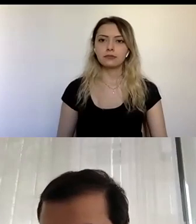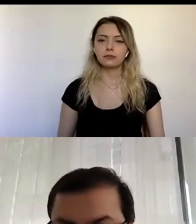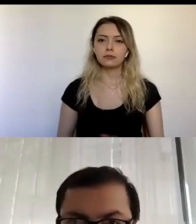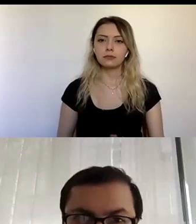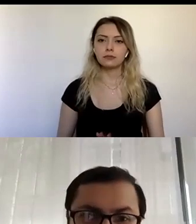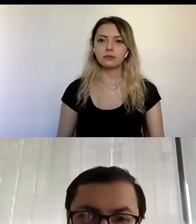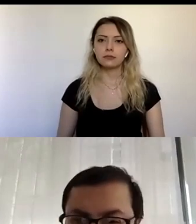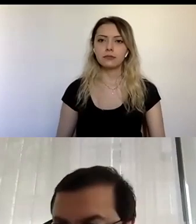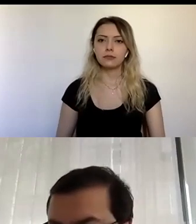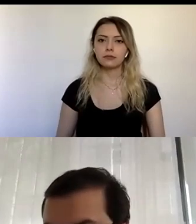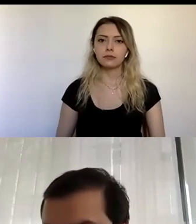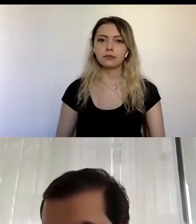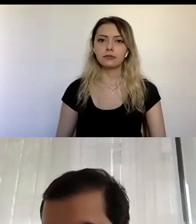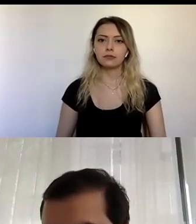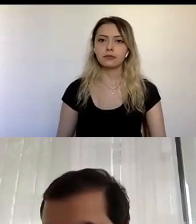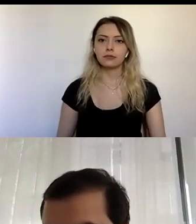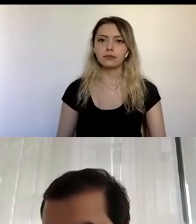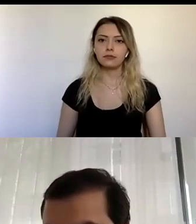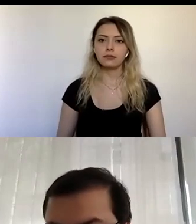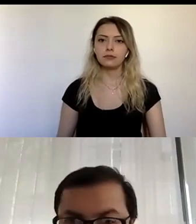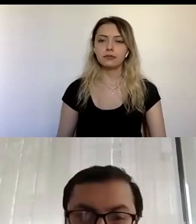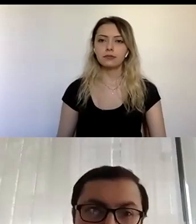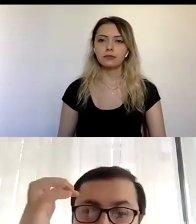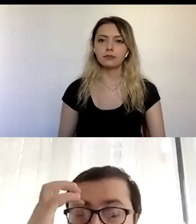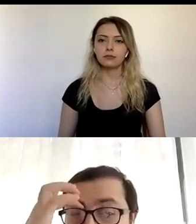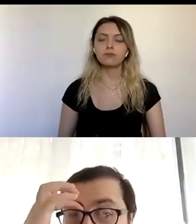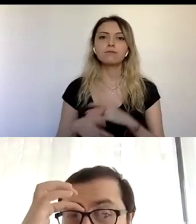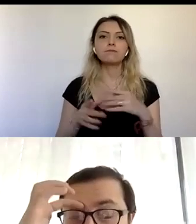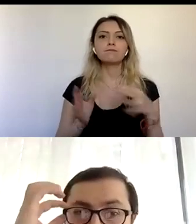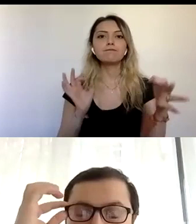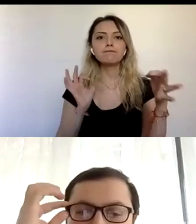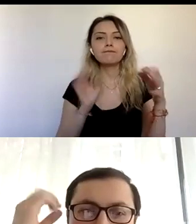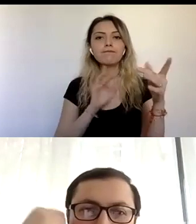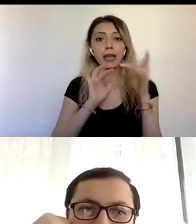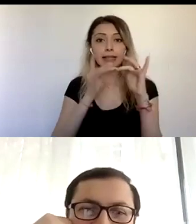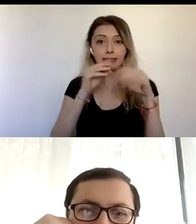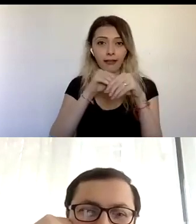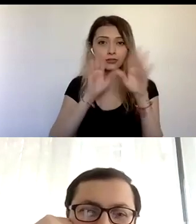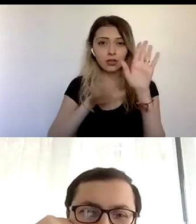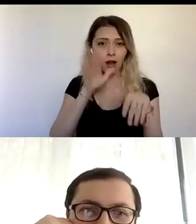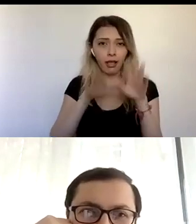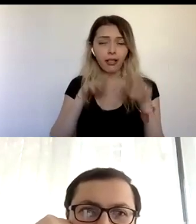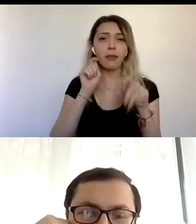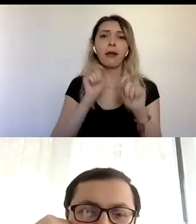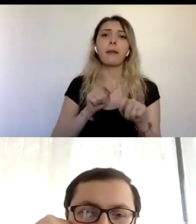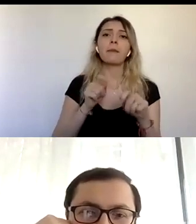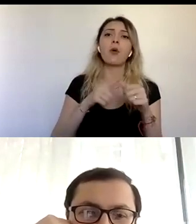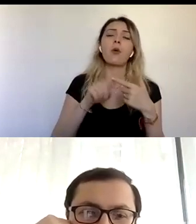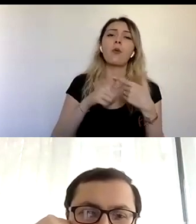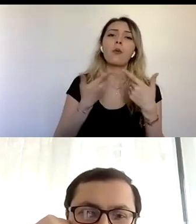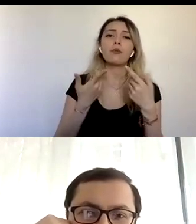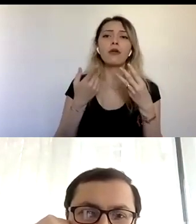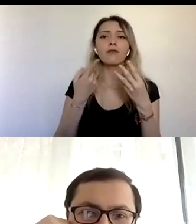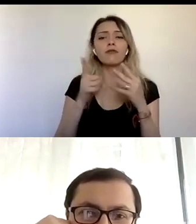dillendiren bir soru. Pazarlama alanında çalışıyorum ve online reklamlar ve bilgi güvenliği birbiriyle böyle çatışırken etik pazarlama